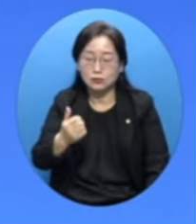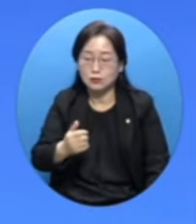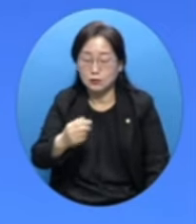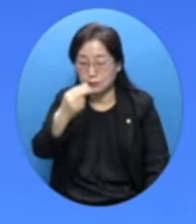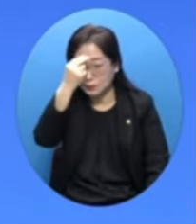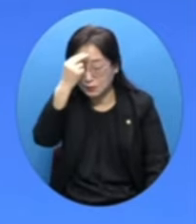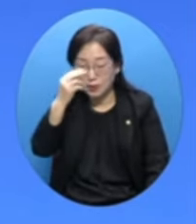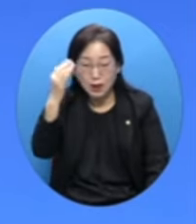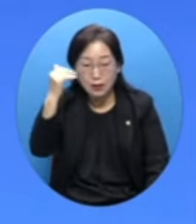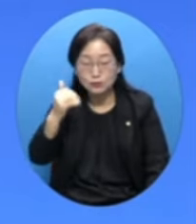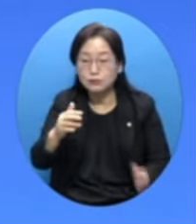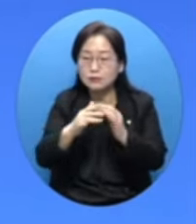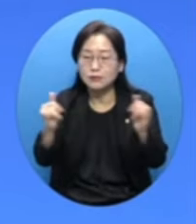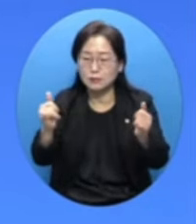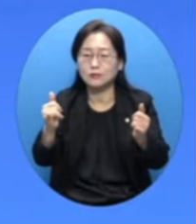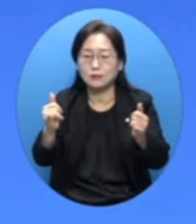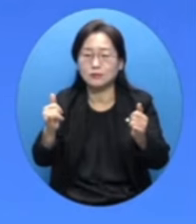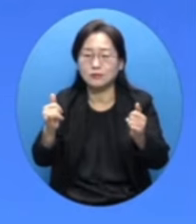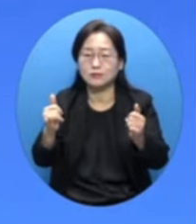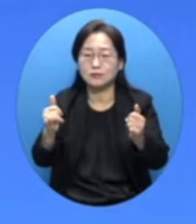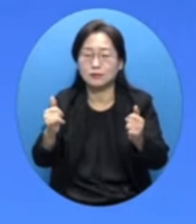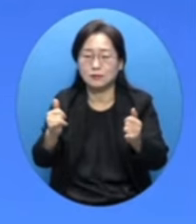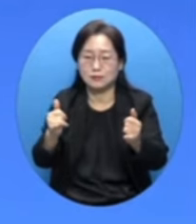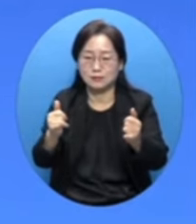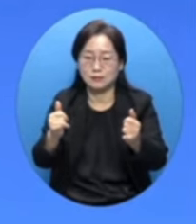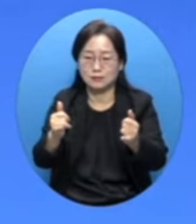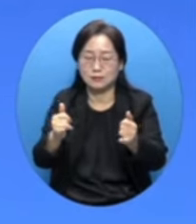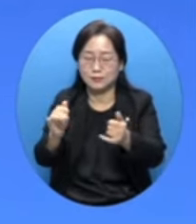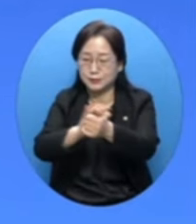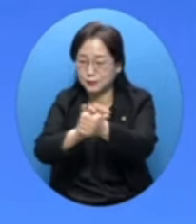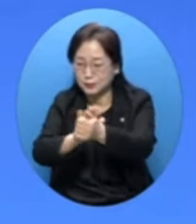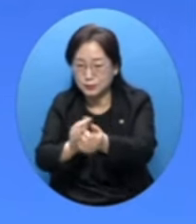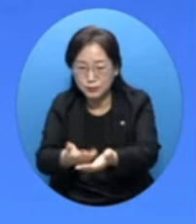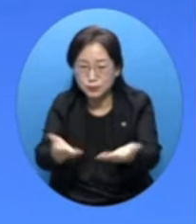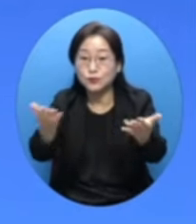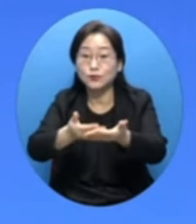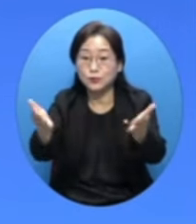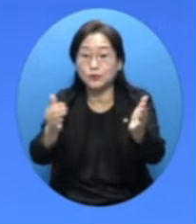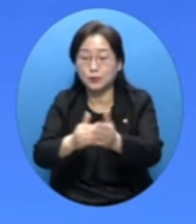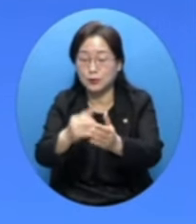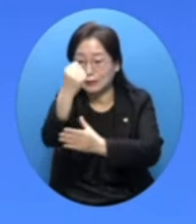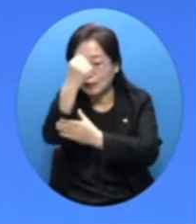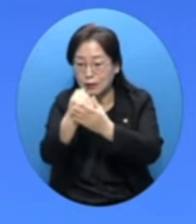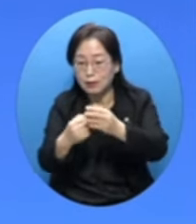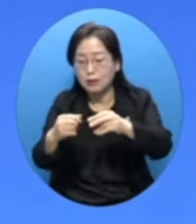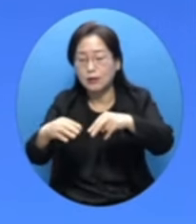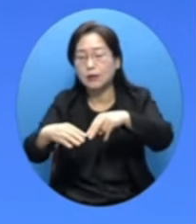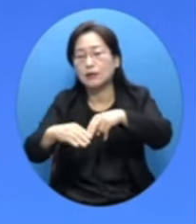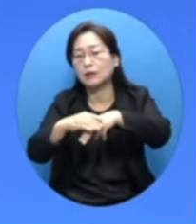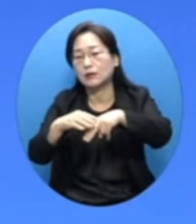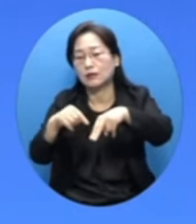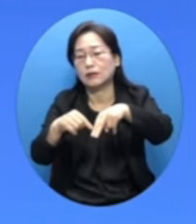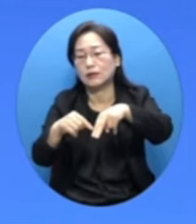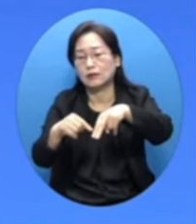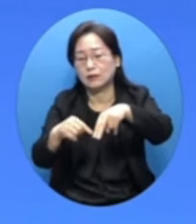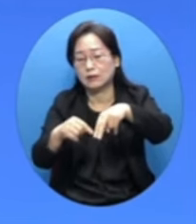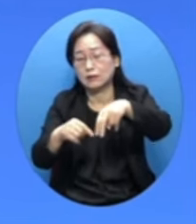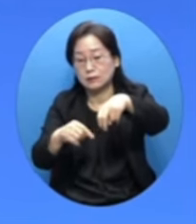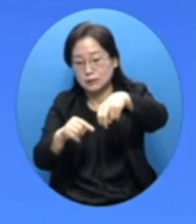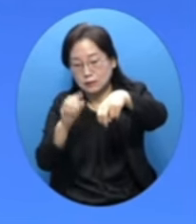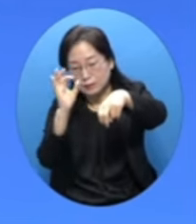처하는 우리 한국 사람들을 섬기며 그들에게 나눠진 것을 볼 때 아 이것이 바로